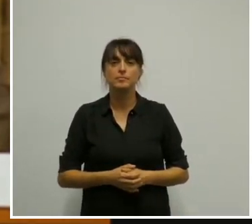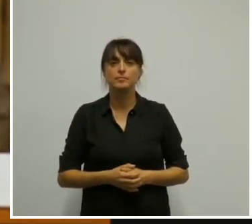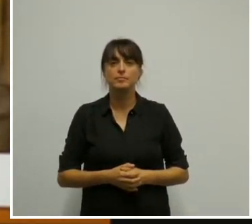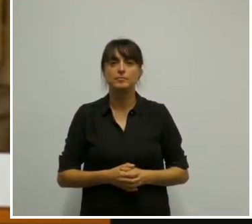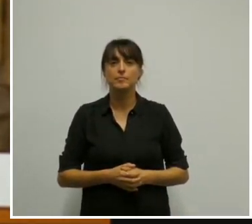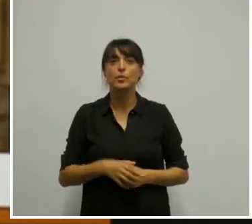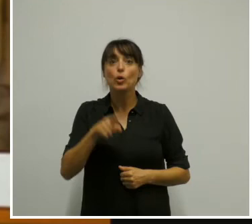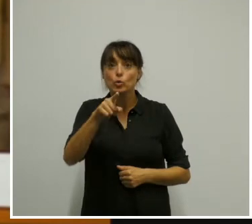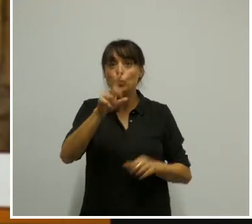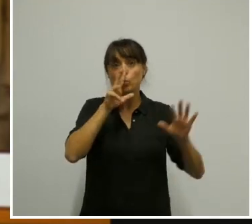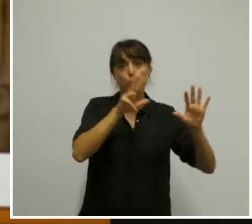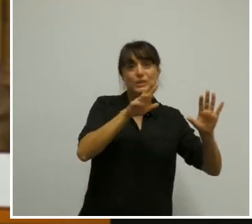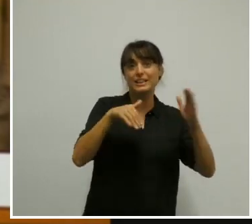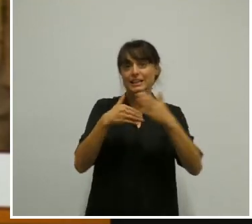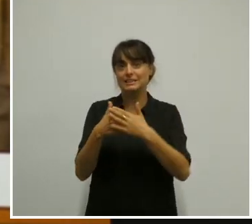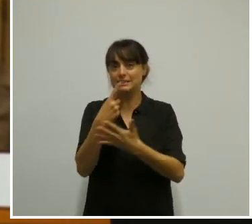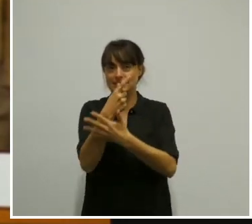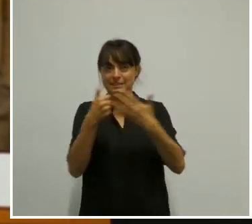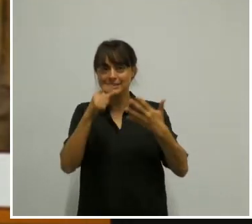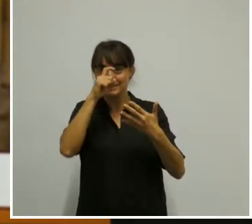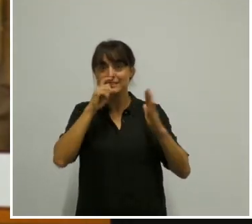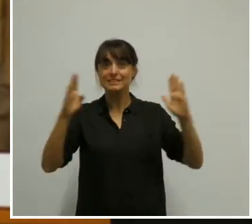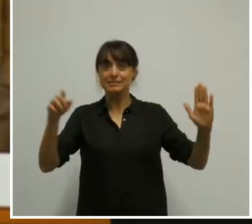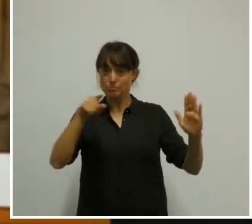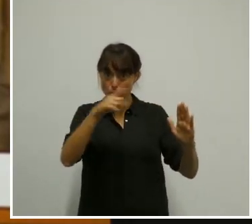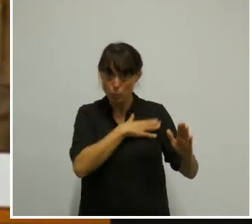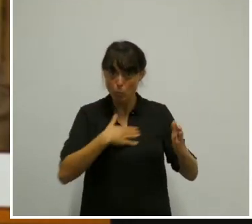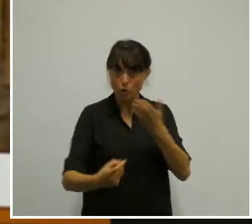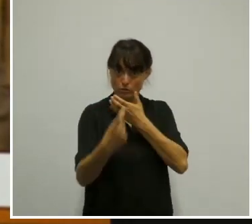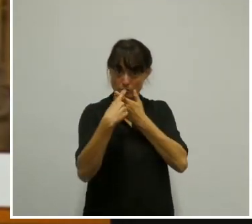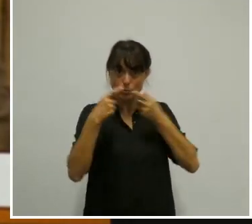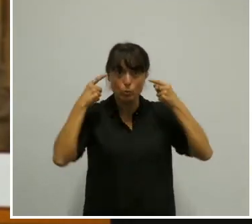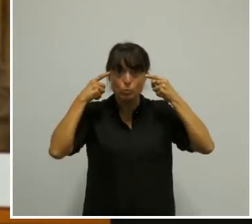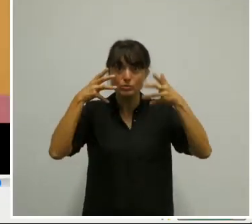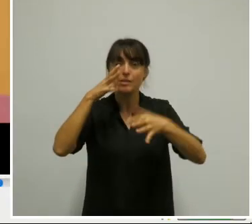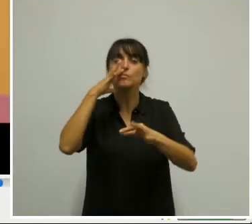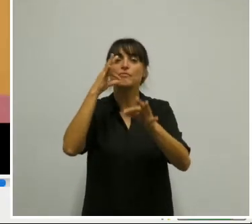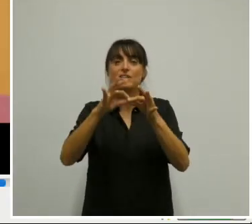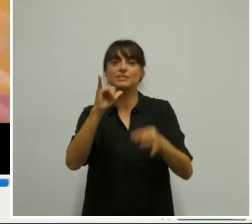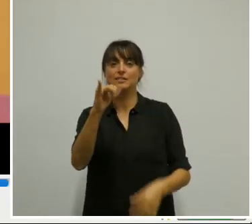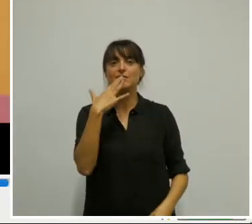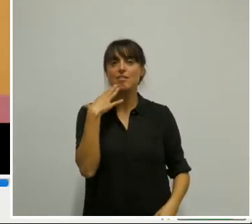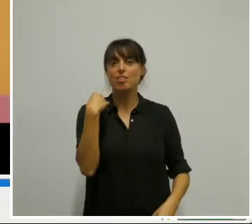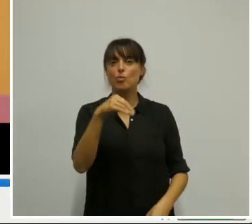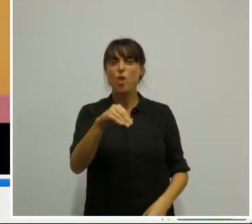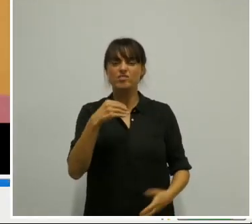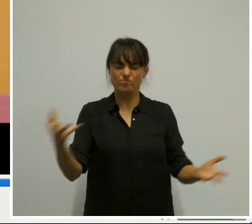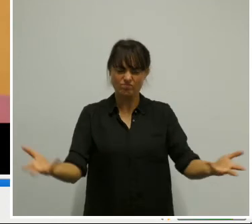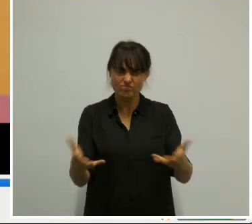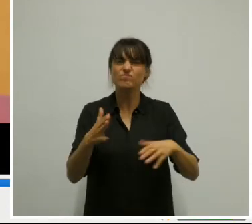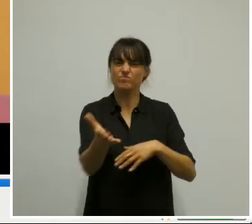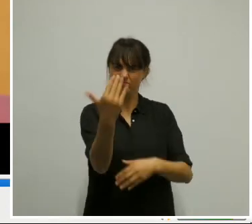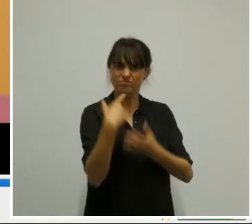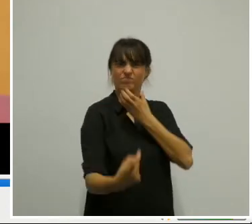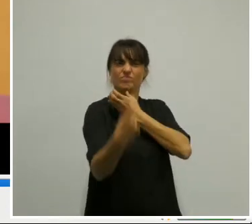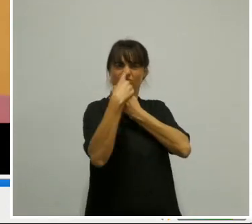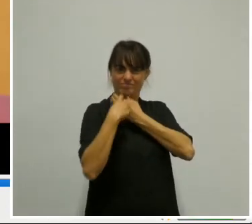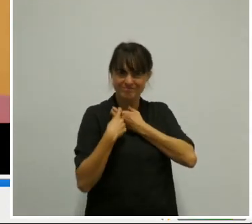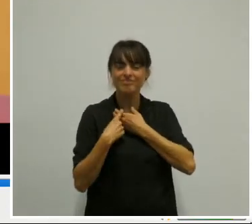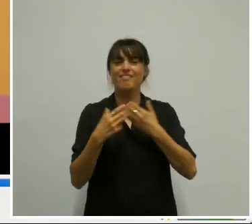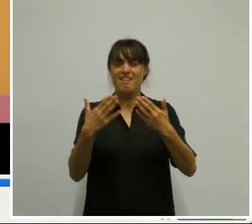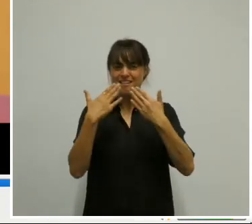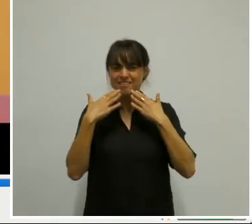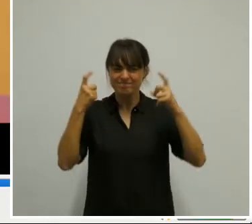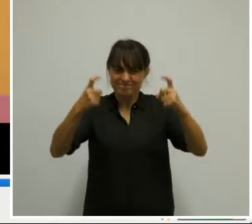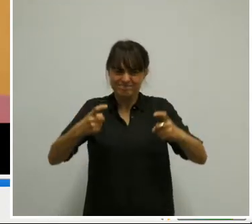Si tens entre 8 i 16 anys i vols formar part del Consell d'Infància i d'Adolescència, t'animo a que vinguis i així, entre tots